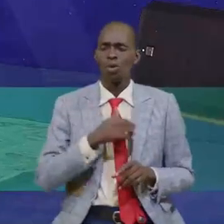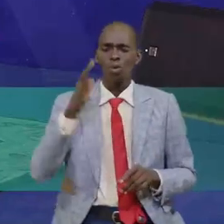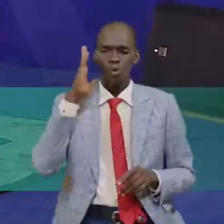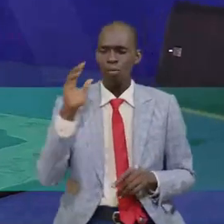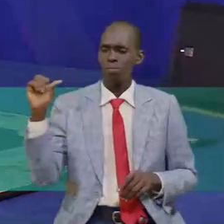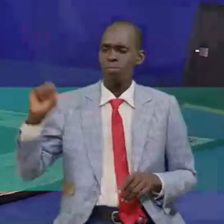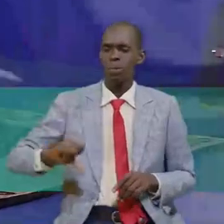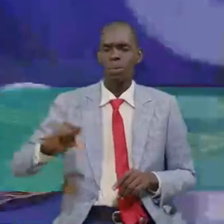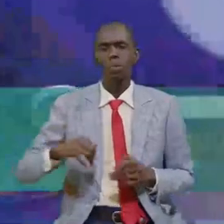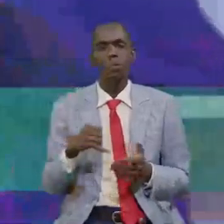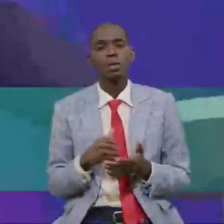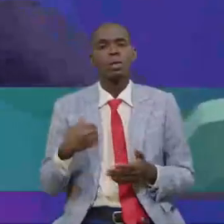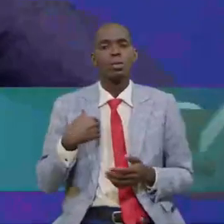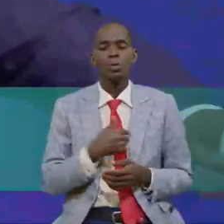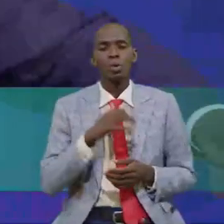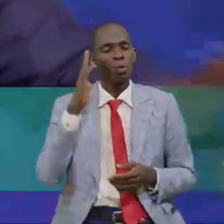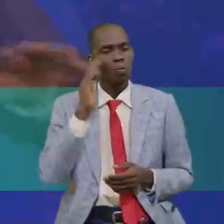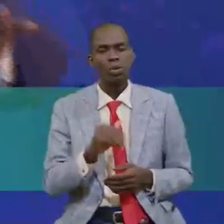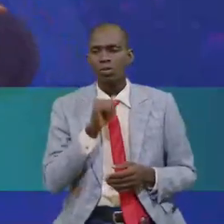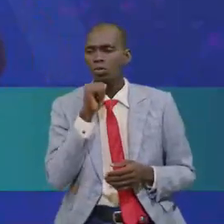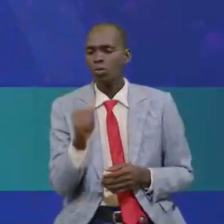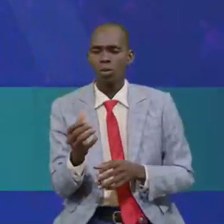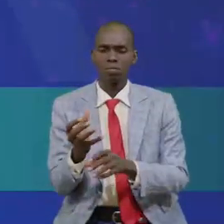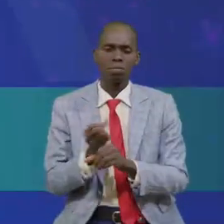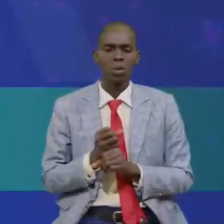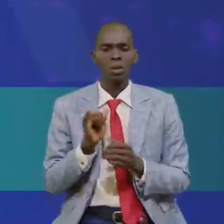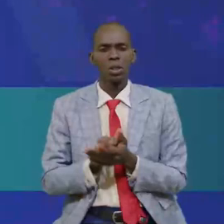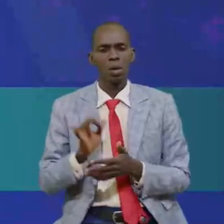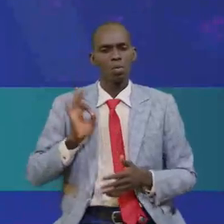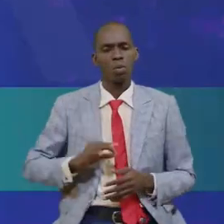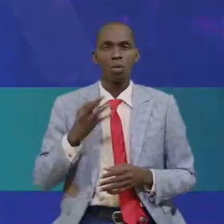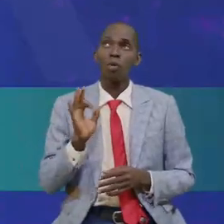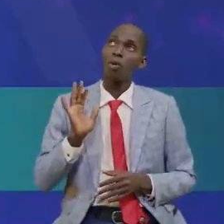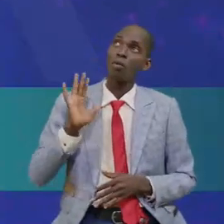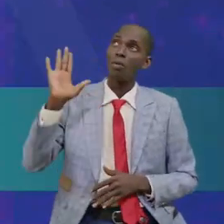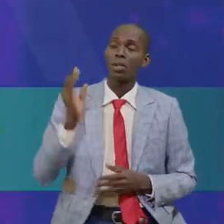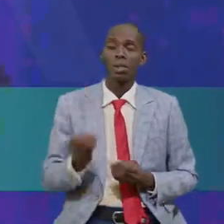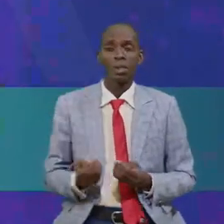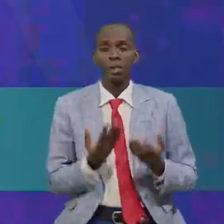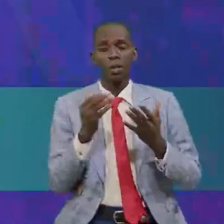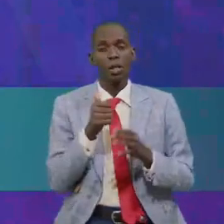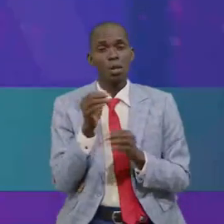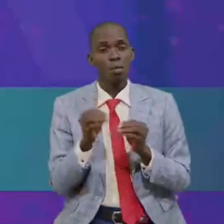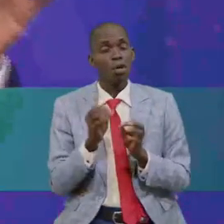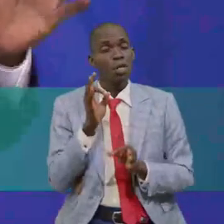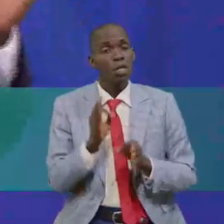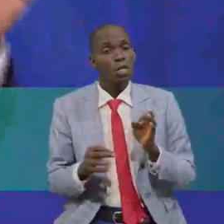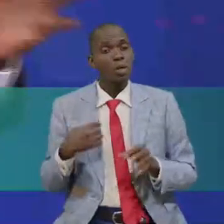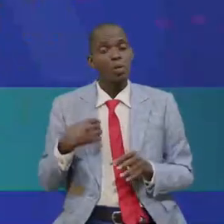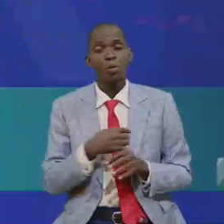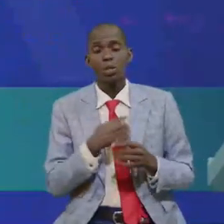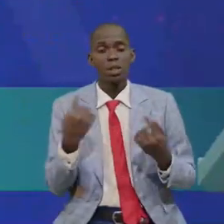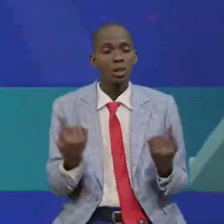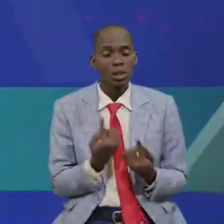décidons que nous n'allons pas profiter des profits de ce sacrifice, si nous péchons volontairement, après